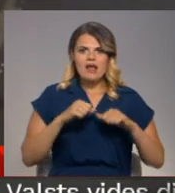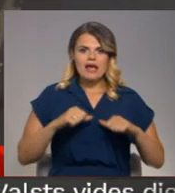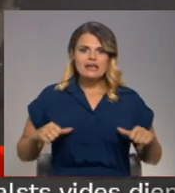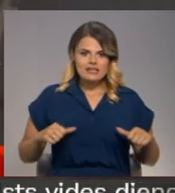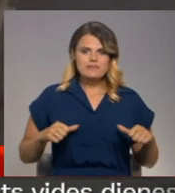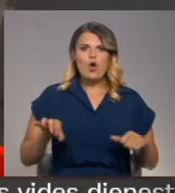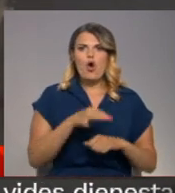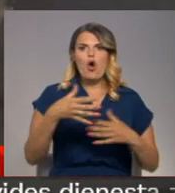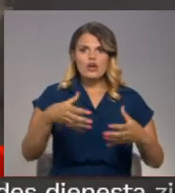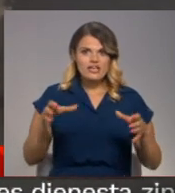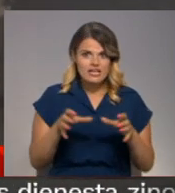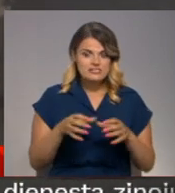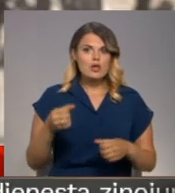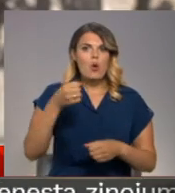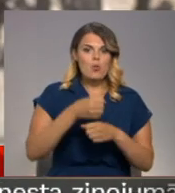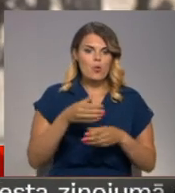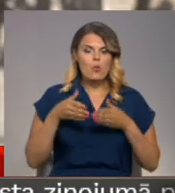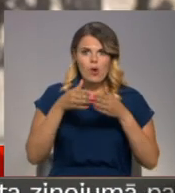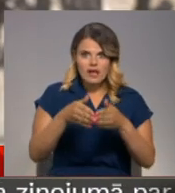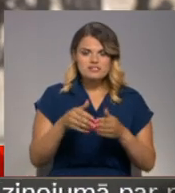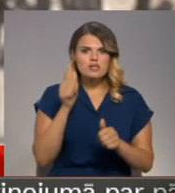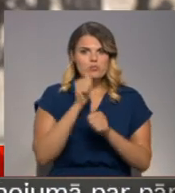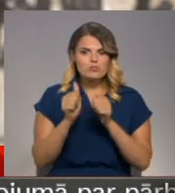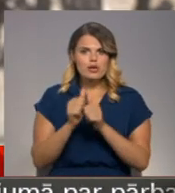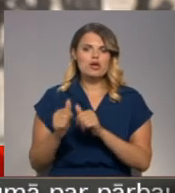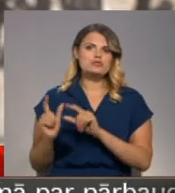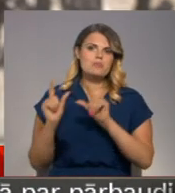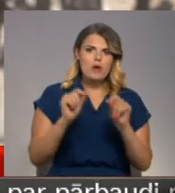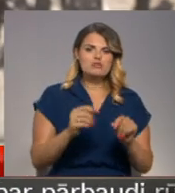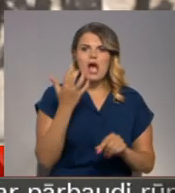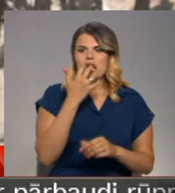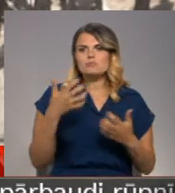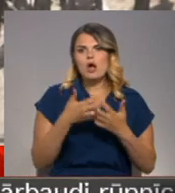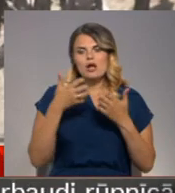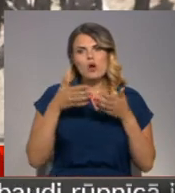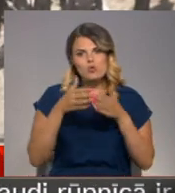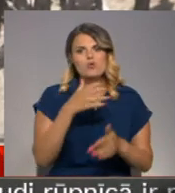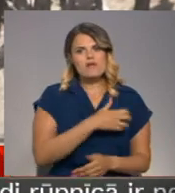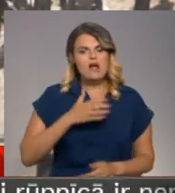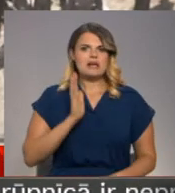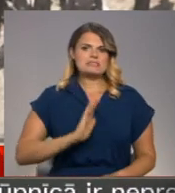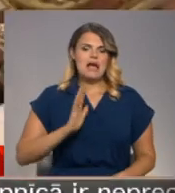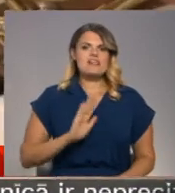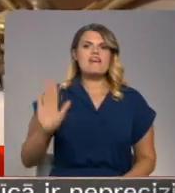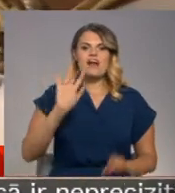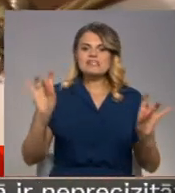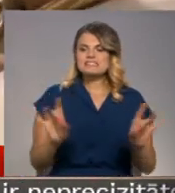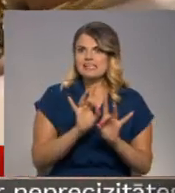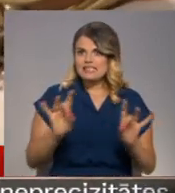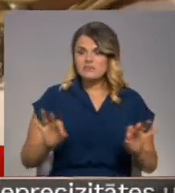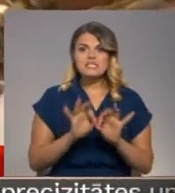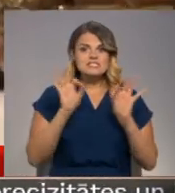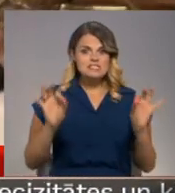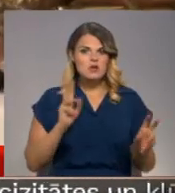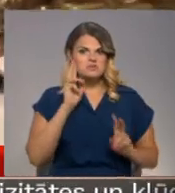matrožu orķestri, jo ostā vizītēs sāka ienākt ārvalstu karakuģi, kurus vajadzēja sagaidīt ar valsts himnu. Tiesa,